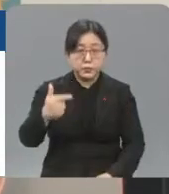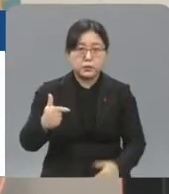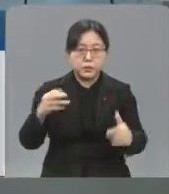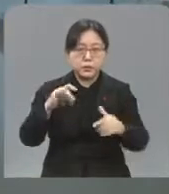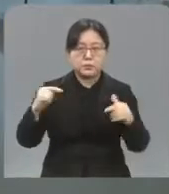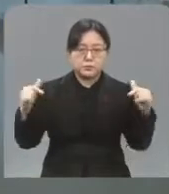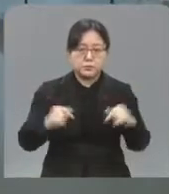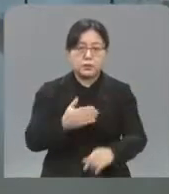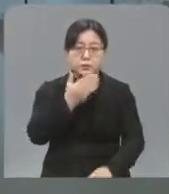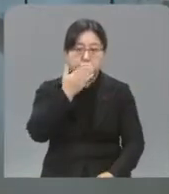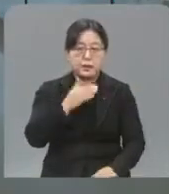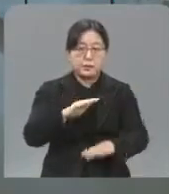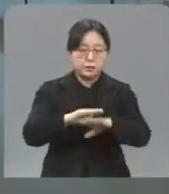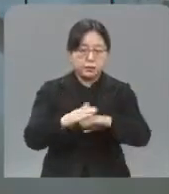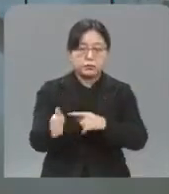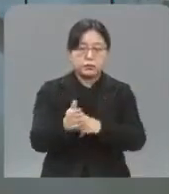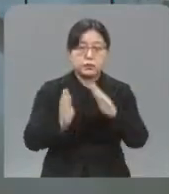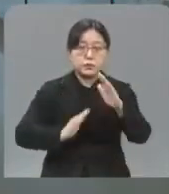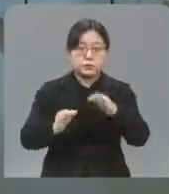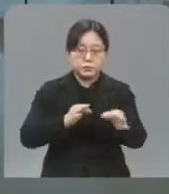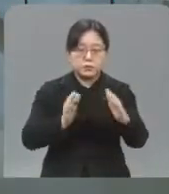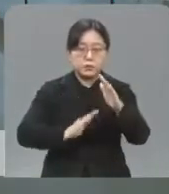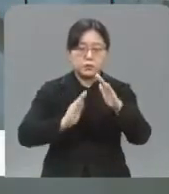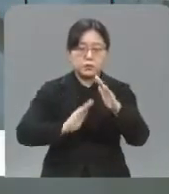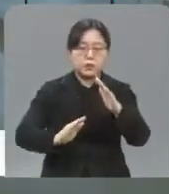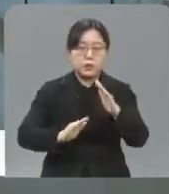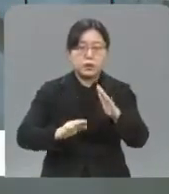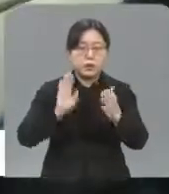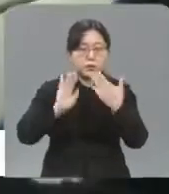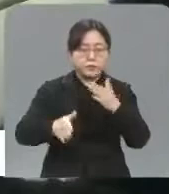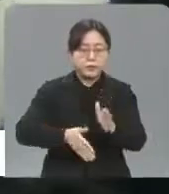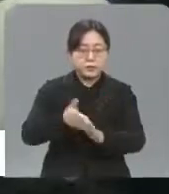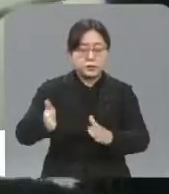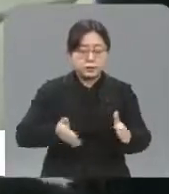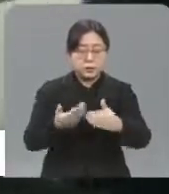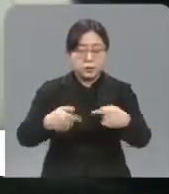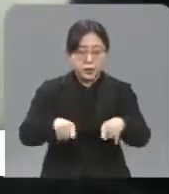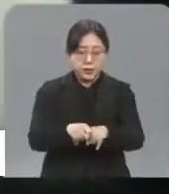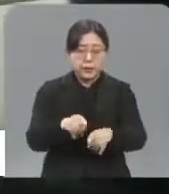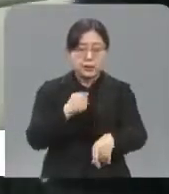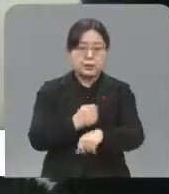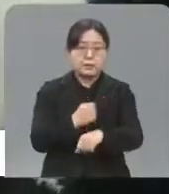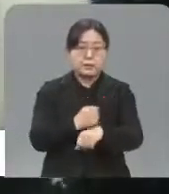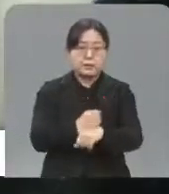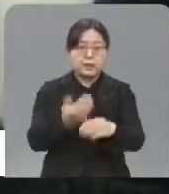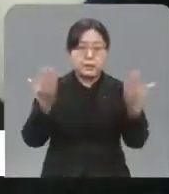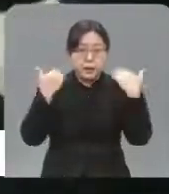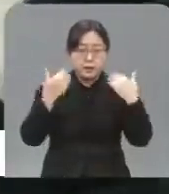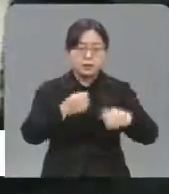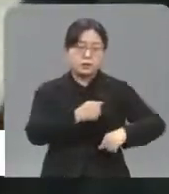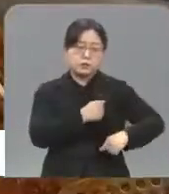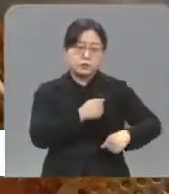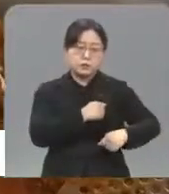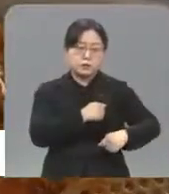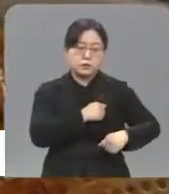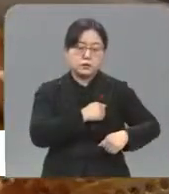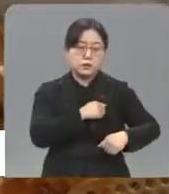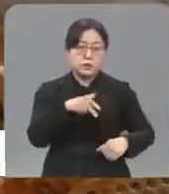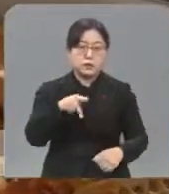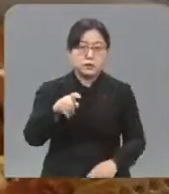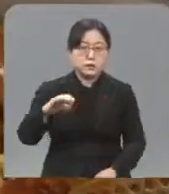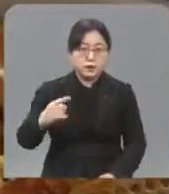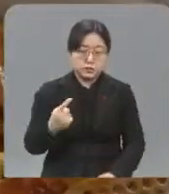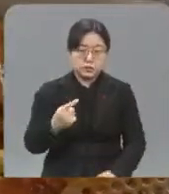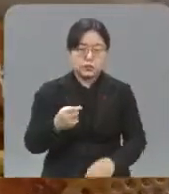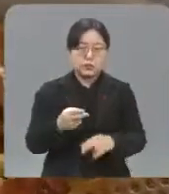있고요. 농수산식품공사는 앞으로 지자체와 협력 체계를 공고히 해서 학교와 군대 등에서도 저탄소